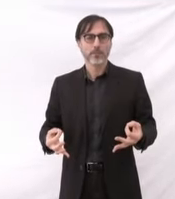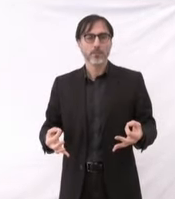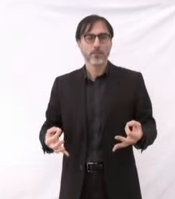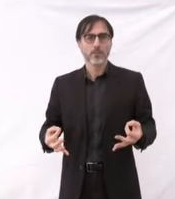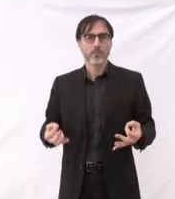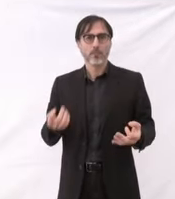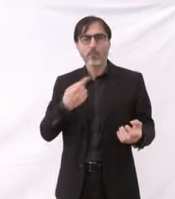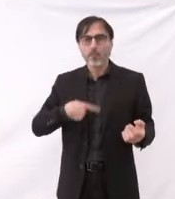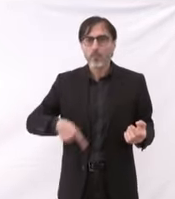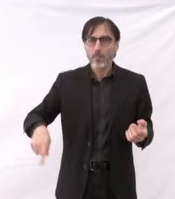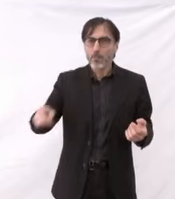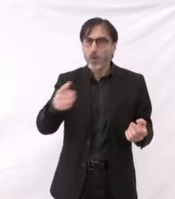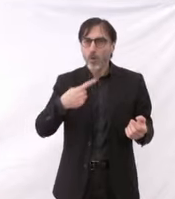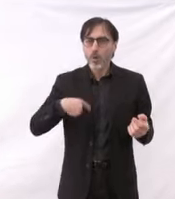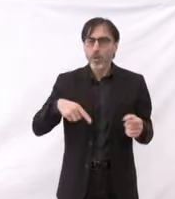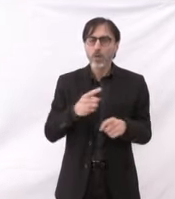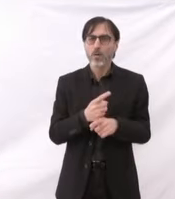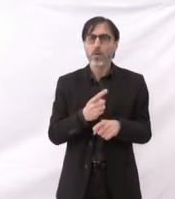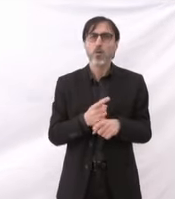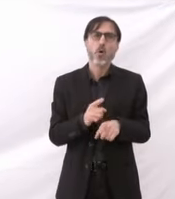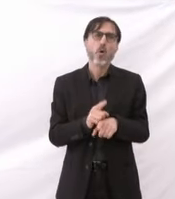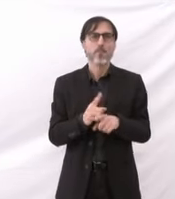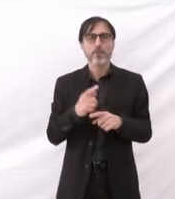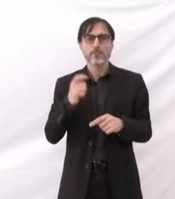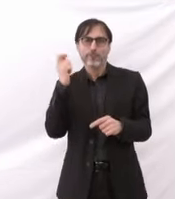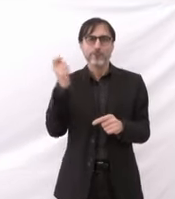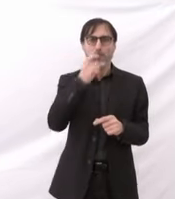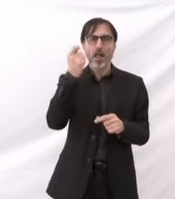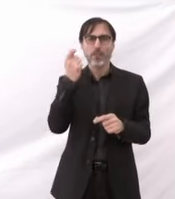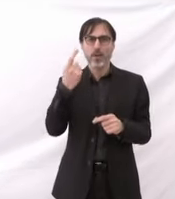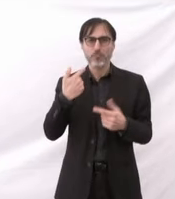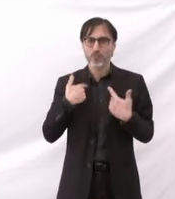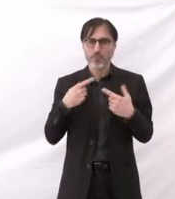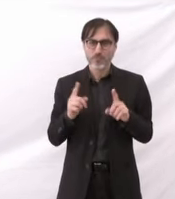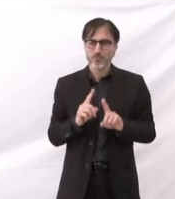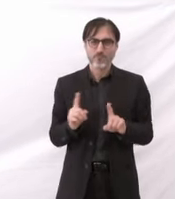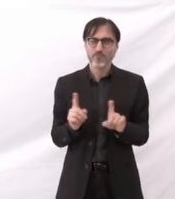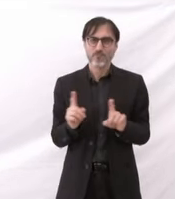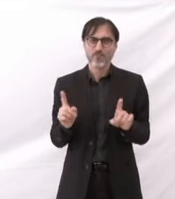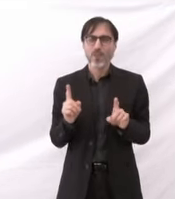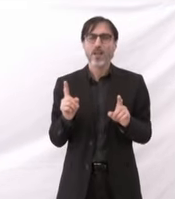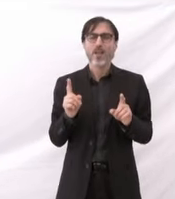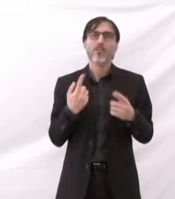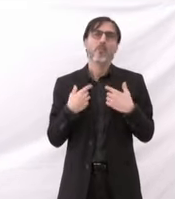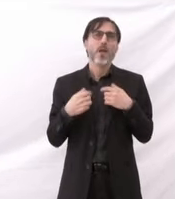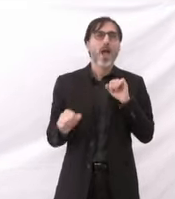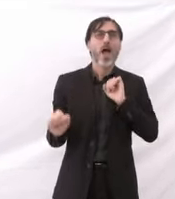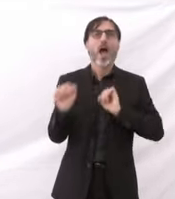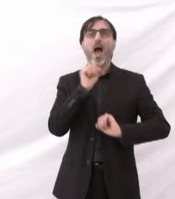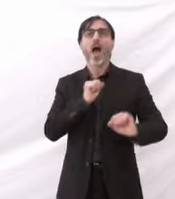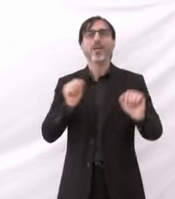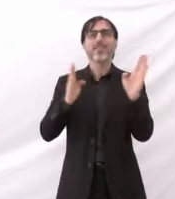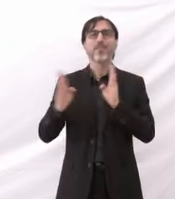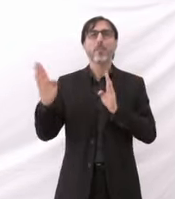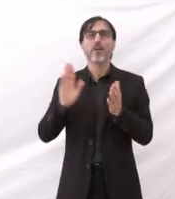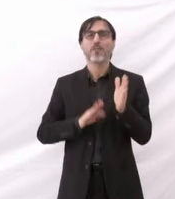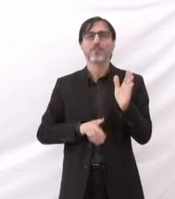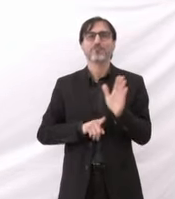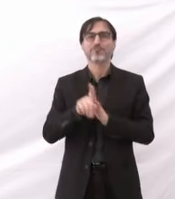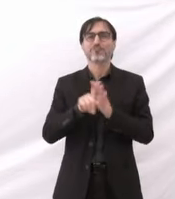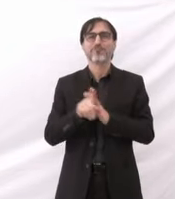Allora noi non dobbiamo lasciarci abbindolare da un'antimafia sterile,